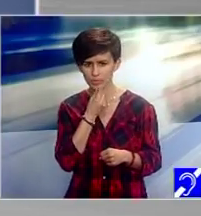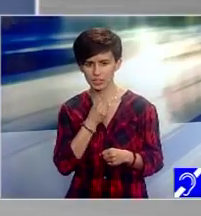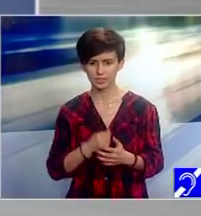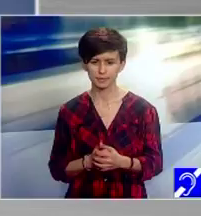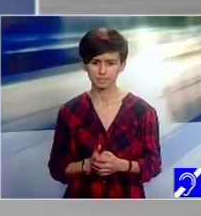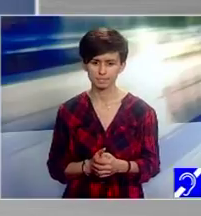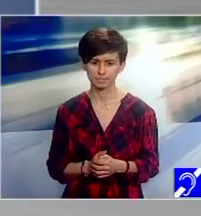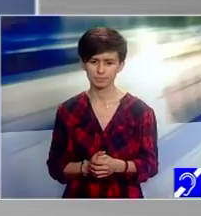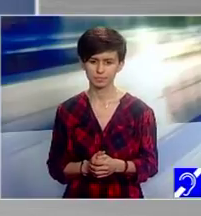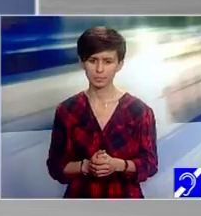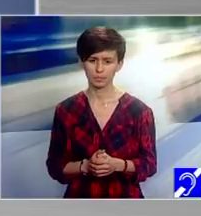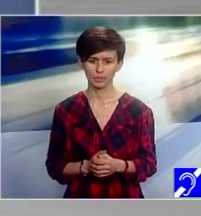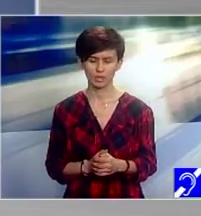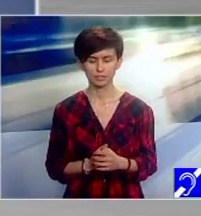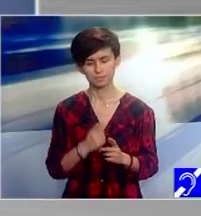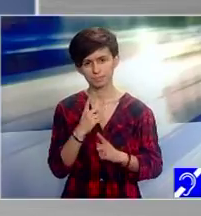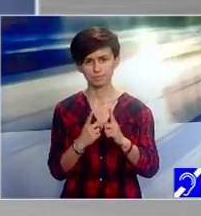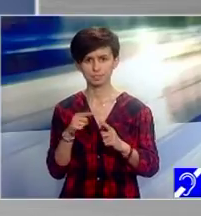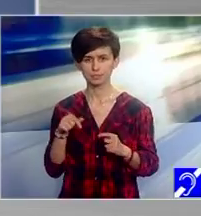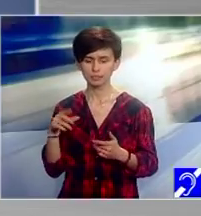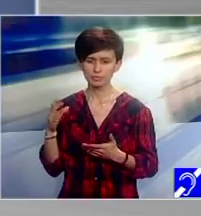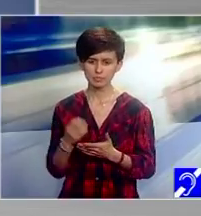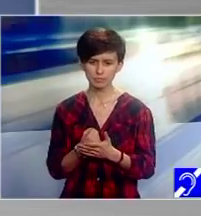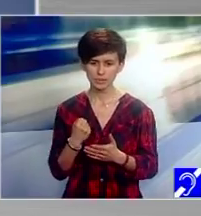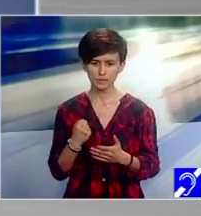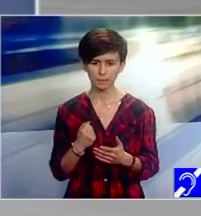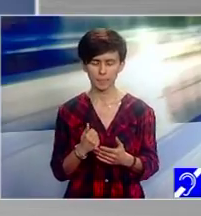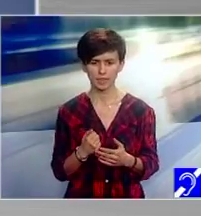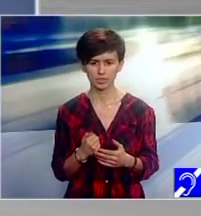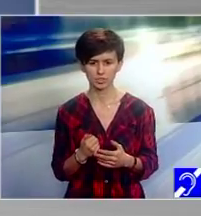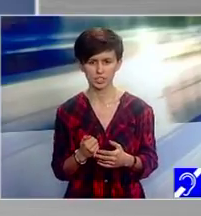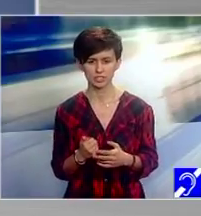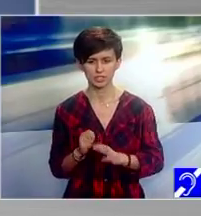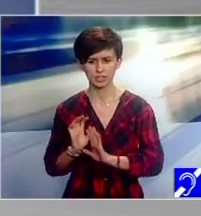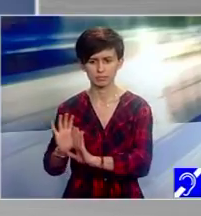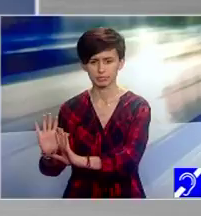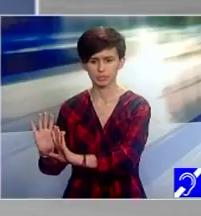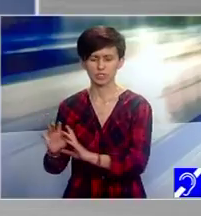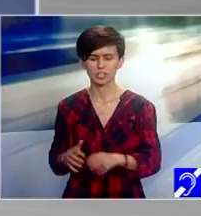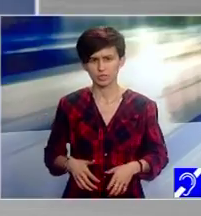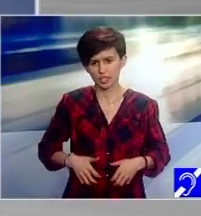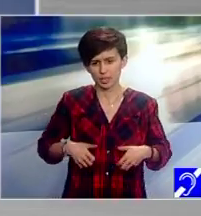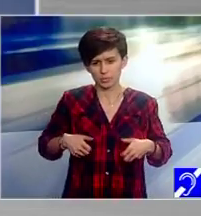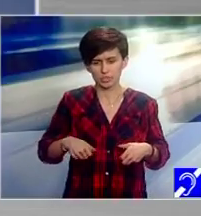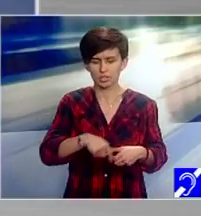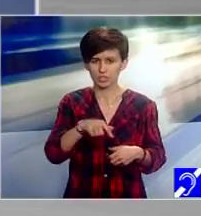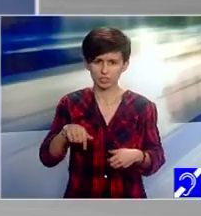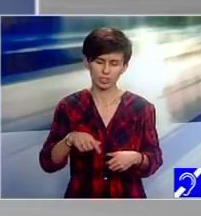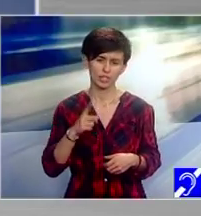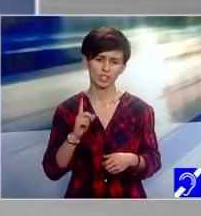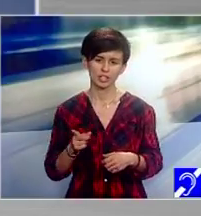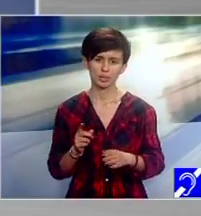Și până la urmă, dacă ei reușesc să dea de pământ cu emoțiile și noi trebuie să reușim să dăm de pământ